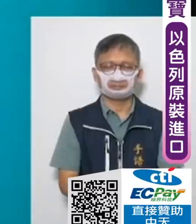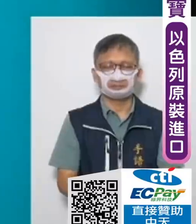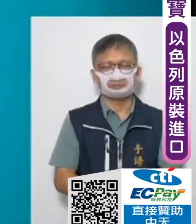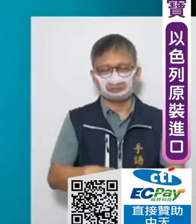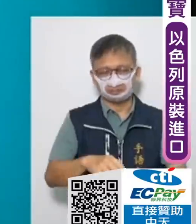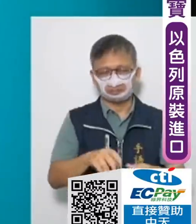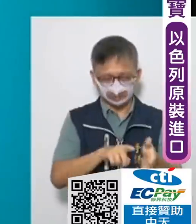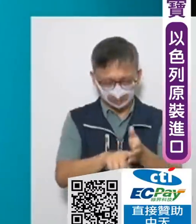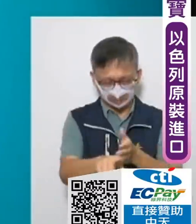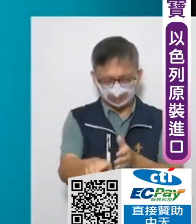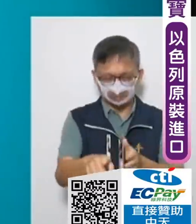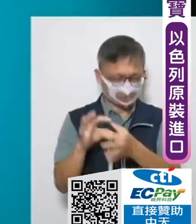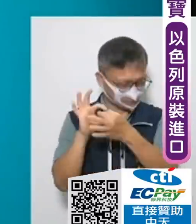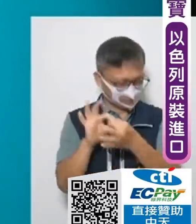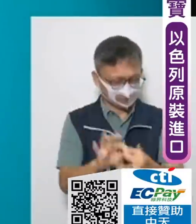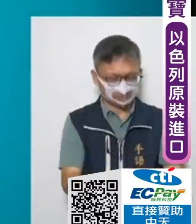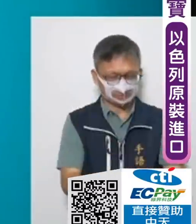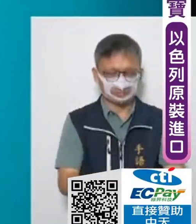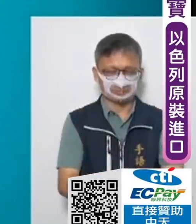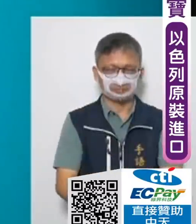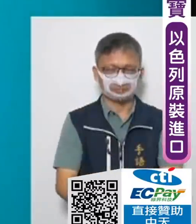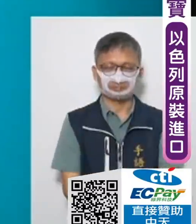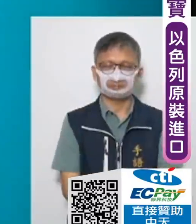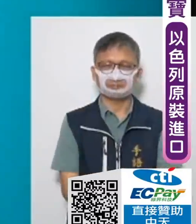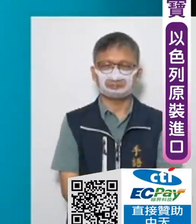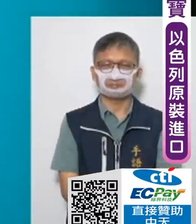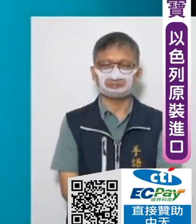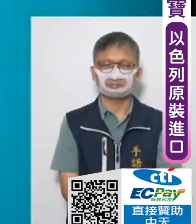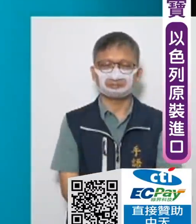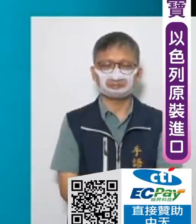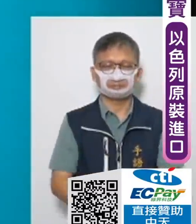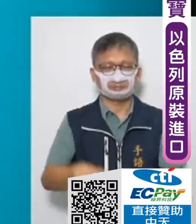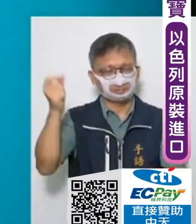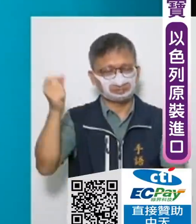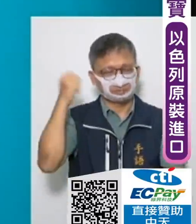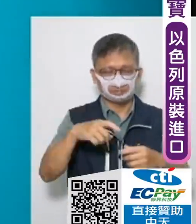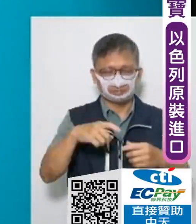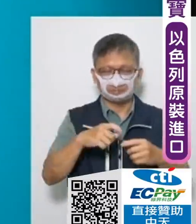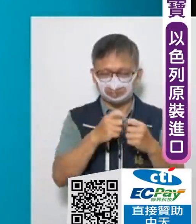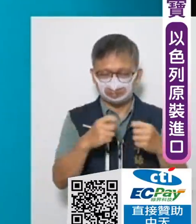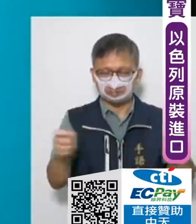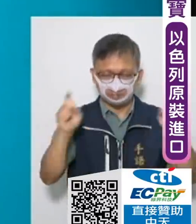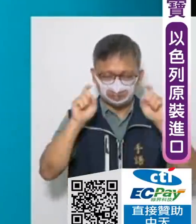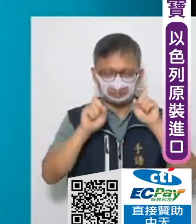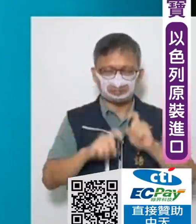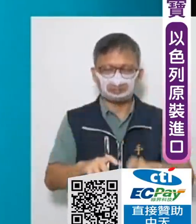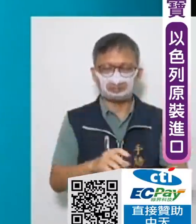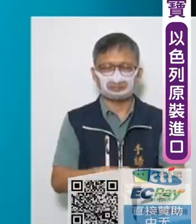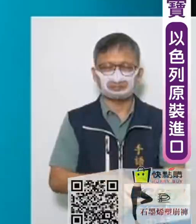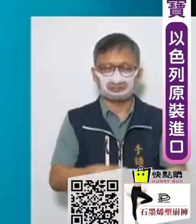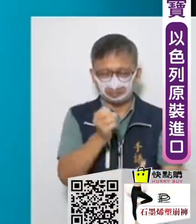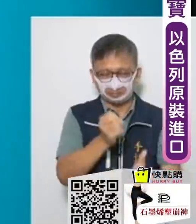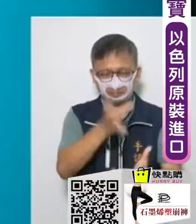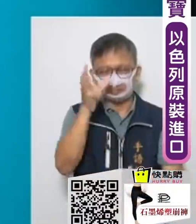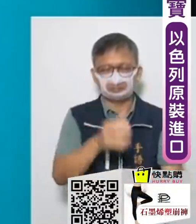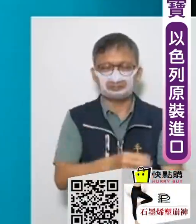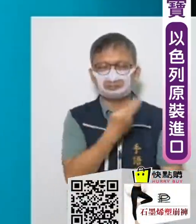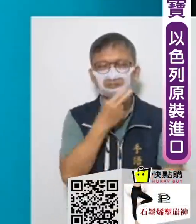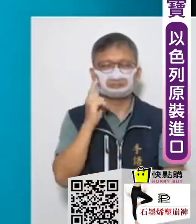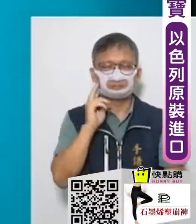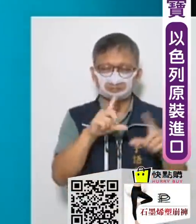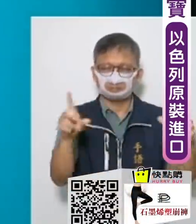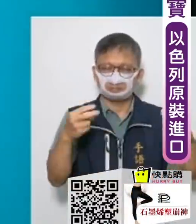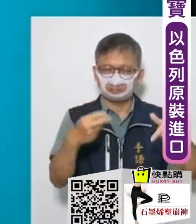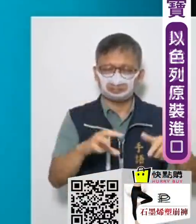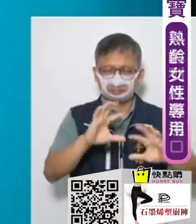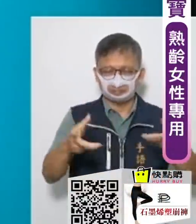今天在水上的静溪分校，还有嘉义长庚的旧大楼，还有梅山的大南国小， 中埔的